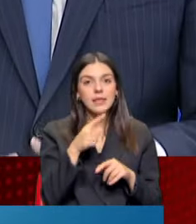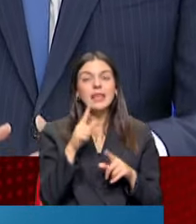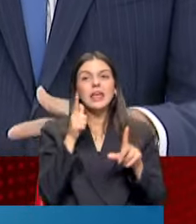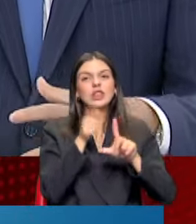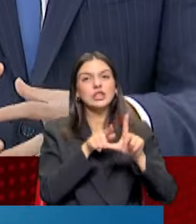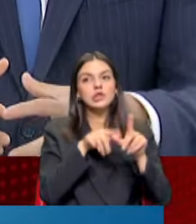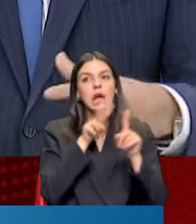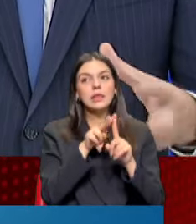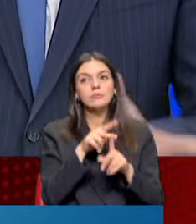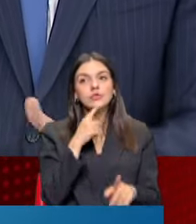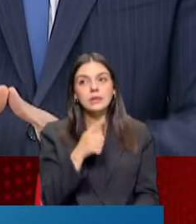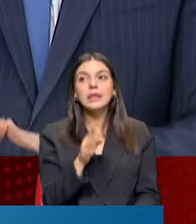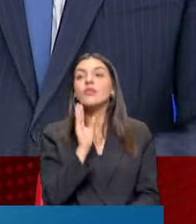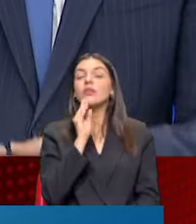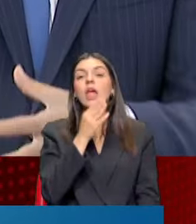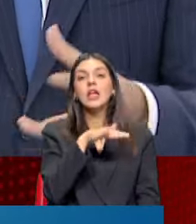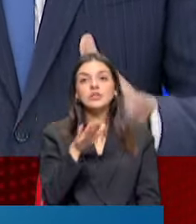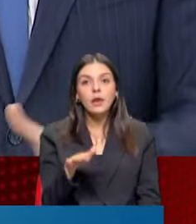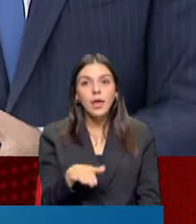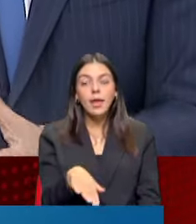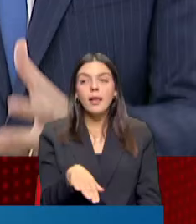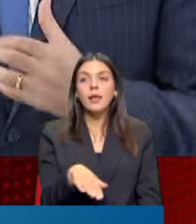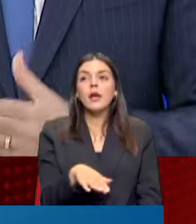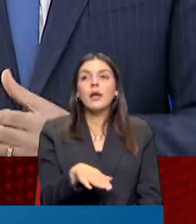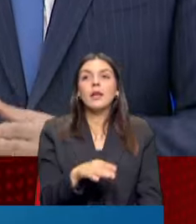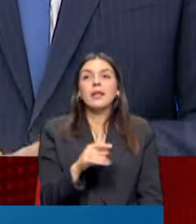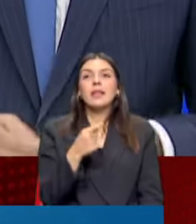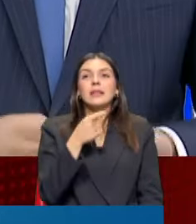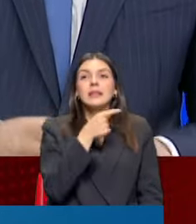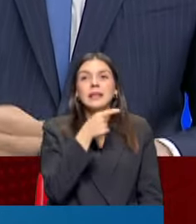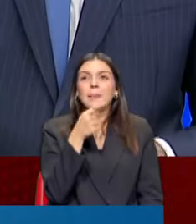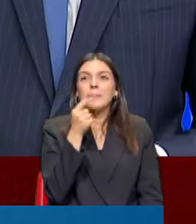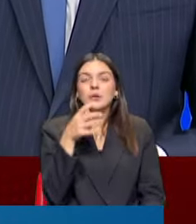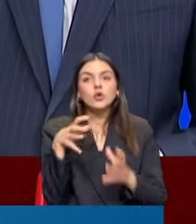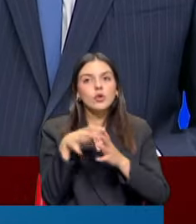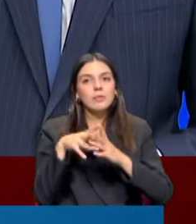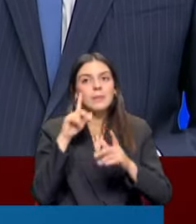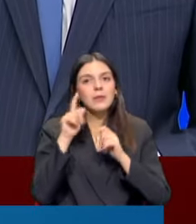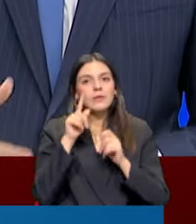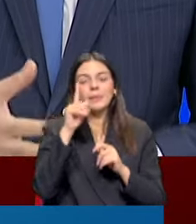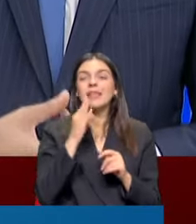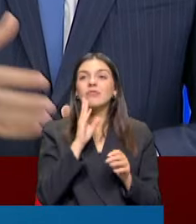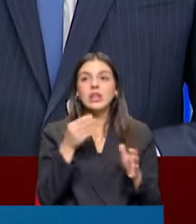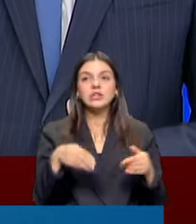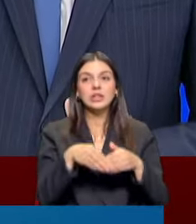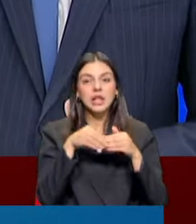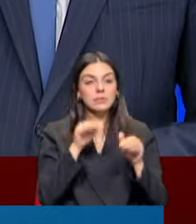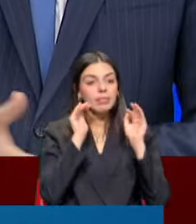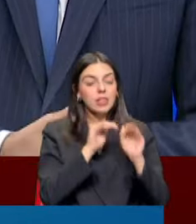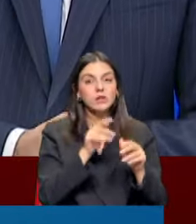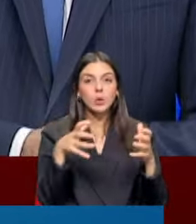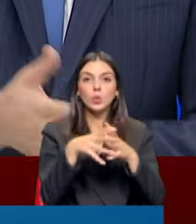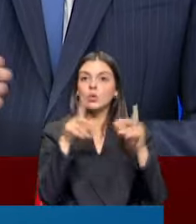katılımcılık dedik. Bu arada gençlere, dezavantajlı gruplara da ulaştık. Bir gençlik danışma kurulu oluşturduk. O danışma